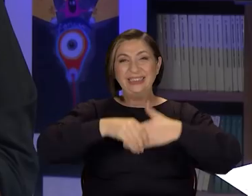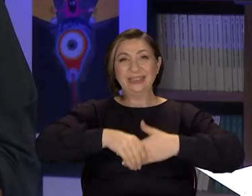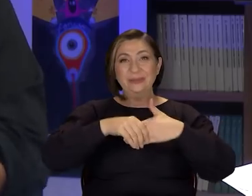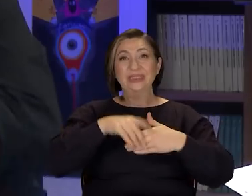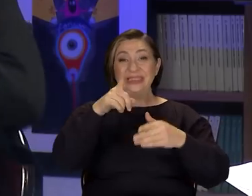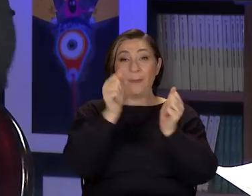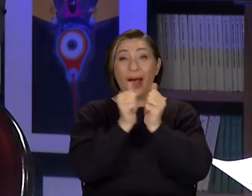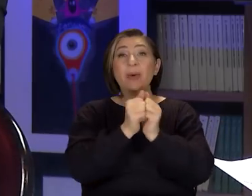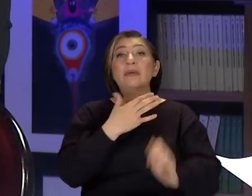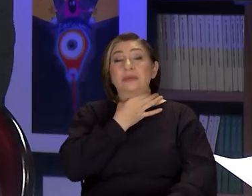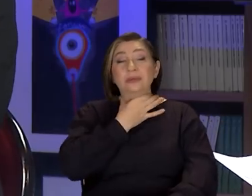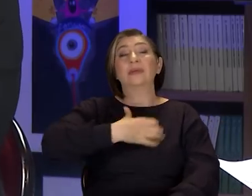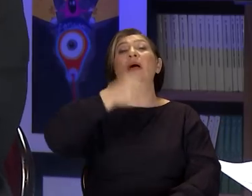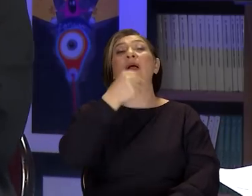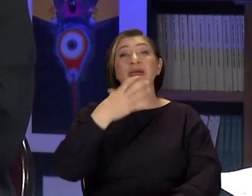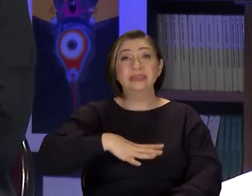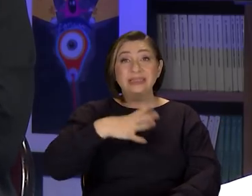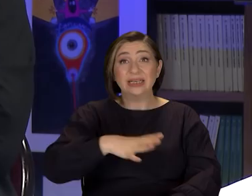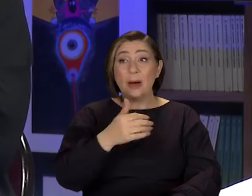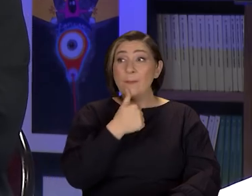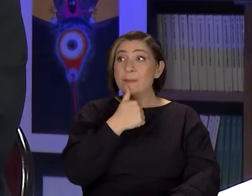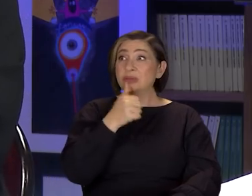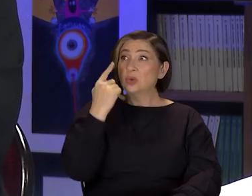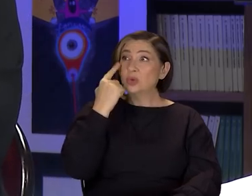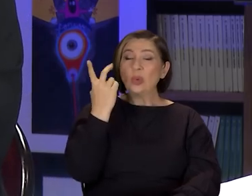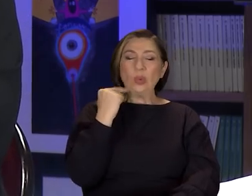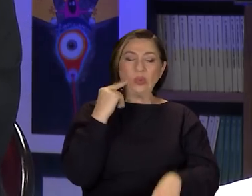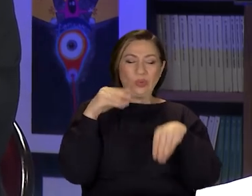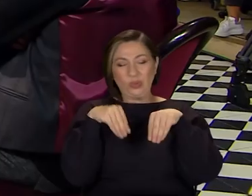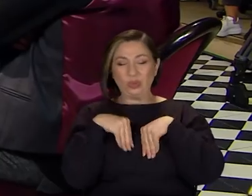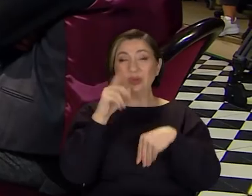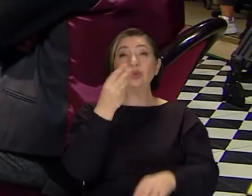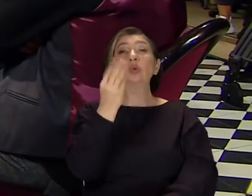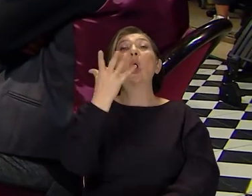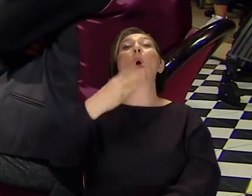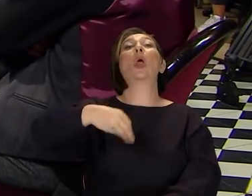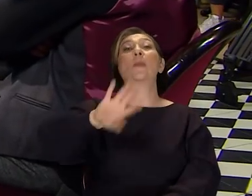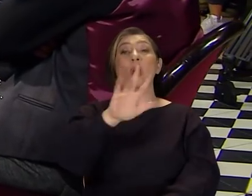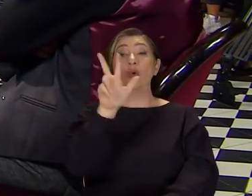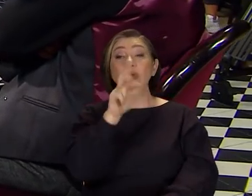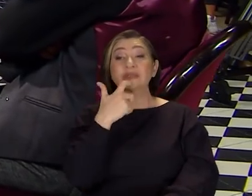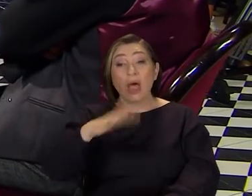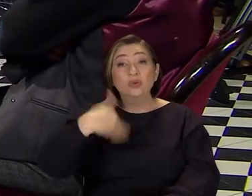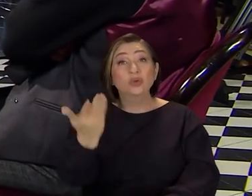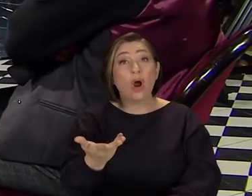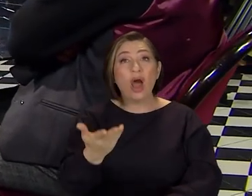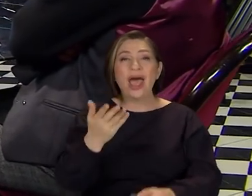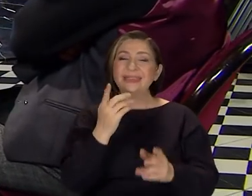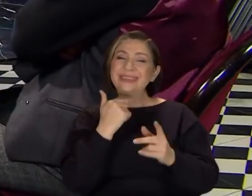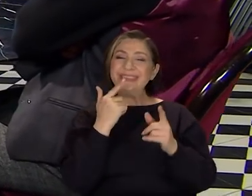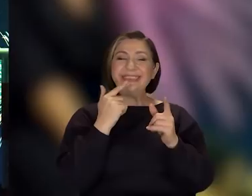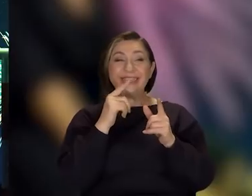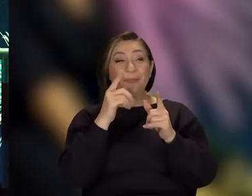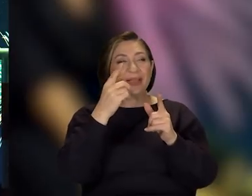sizinle intihar etmek isterse. Babasının gözünde uslu bir çocuk olamayanların 30'undan sonra